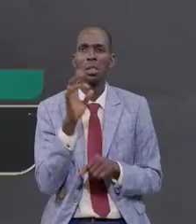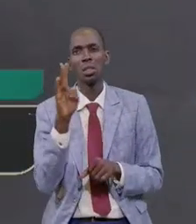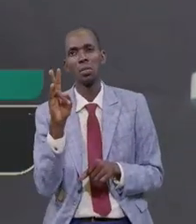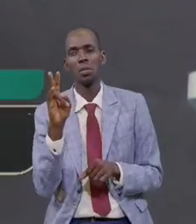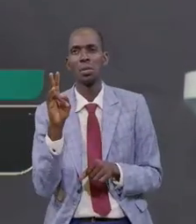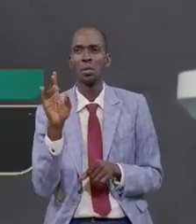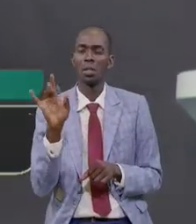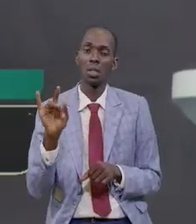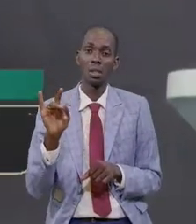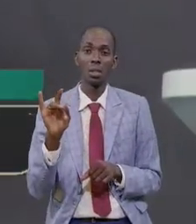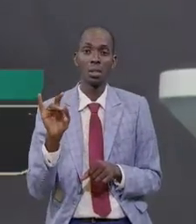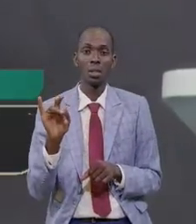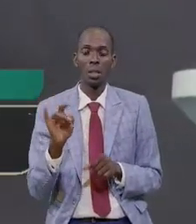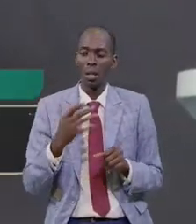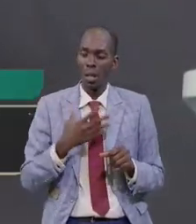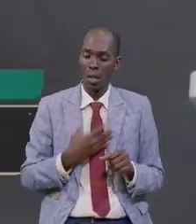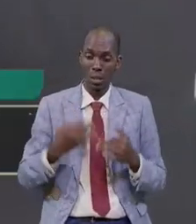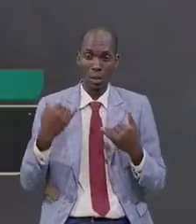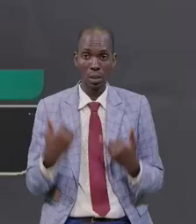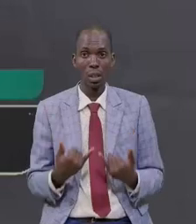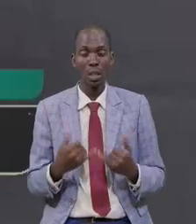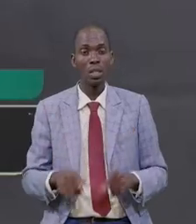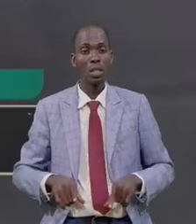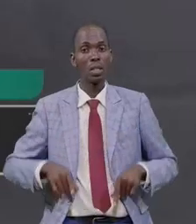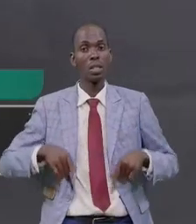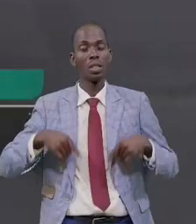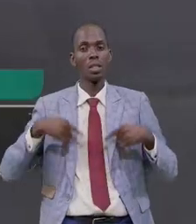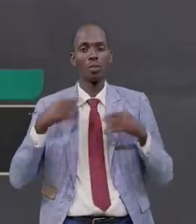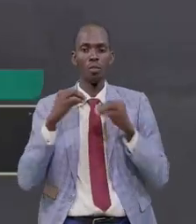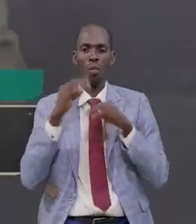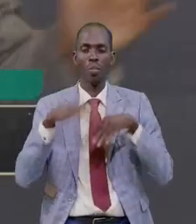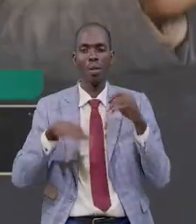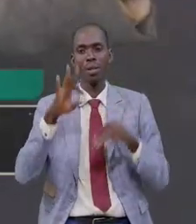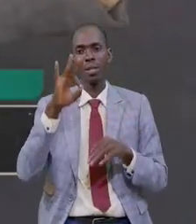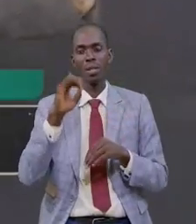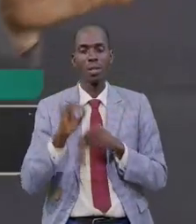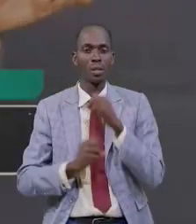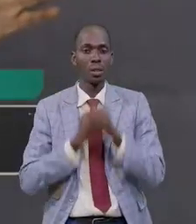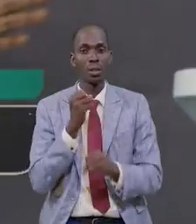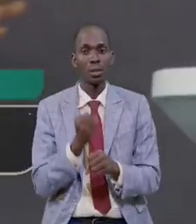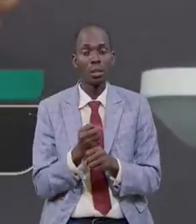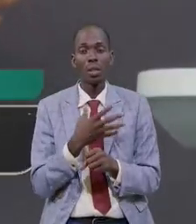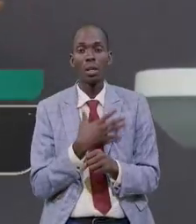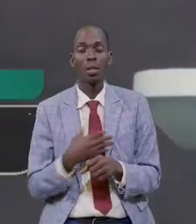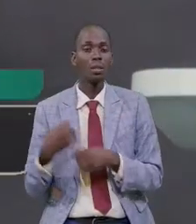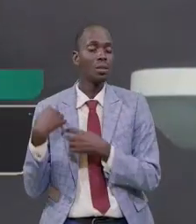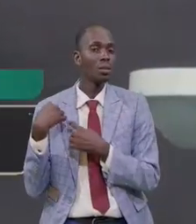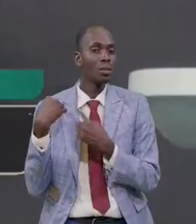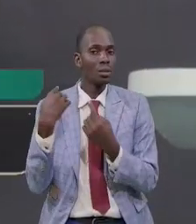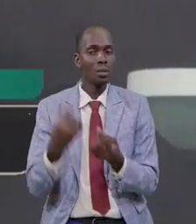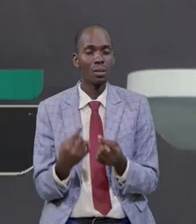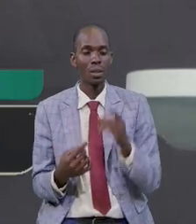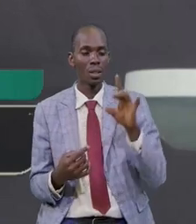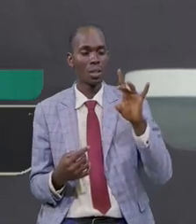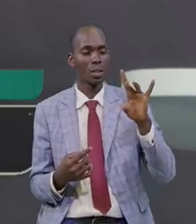ans environ il a vécu plus de 90 ans et tout au long de sa vie